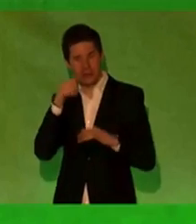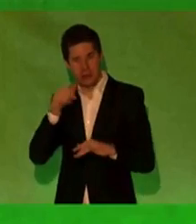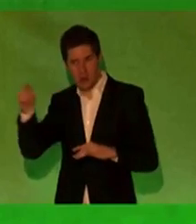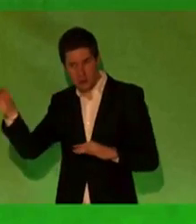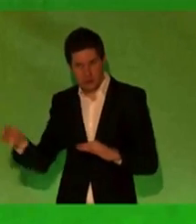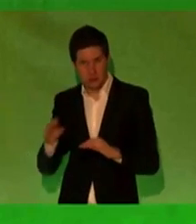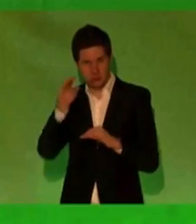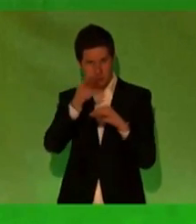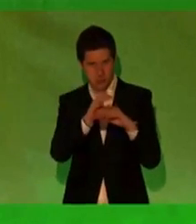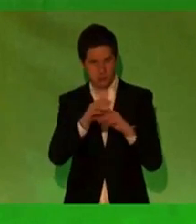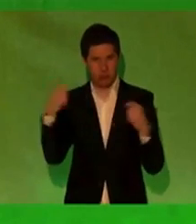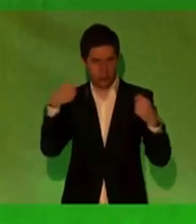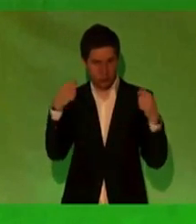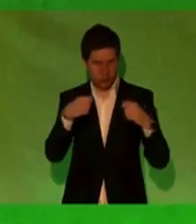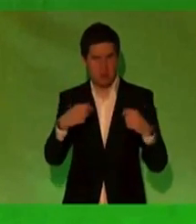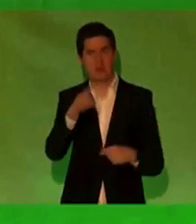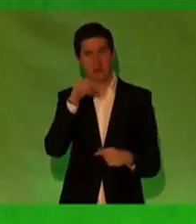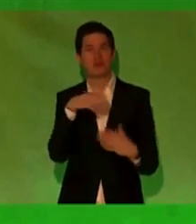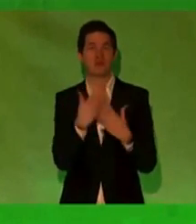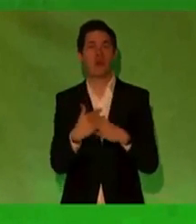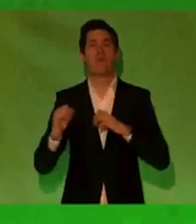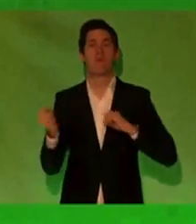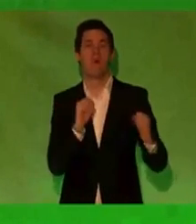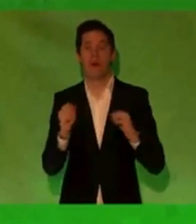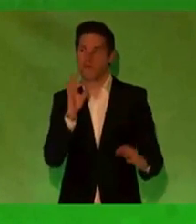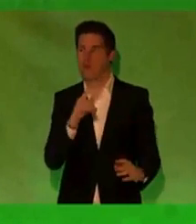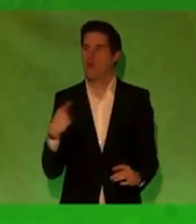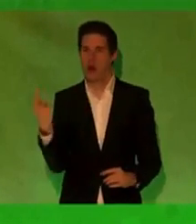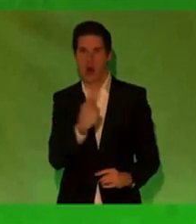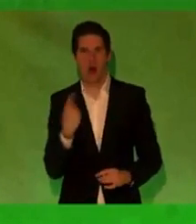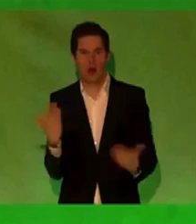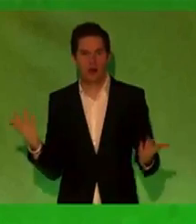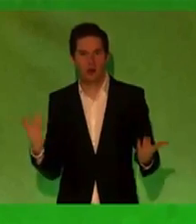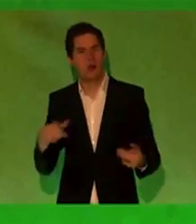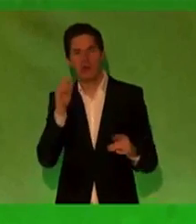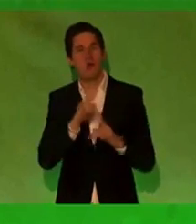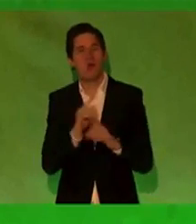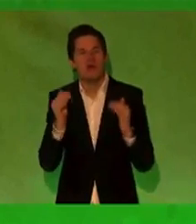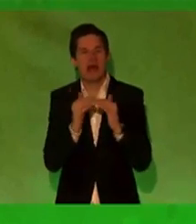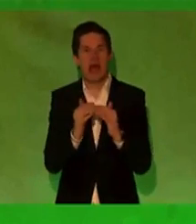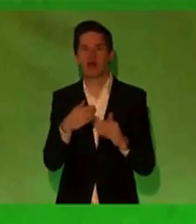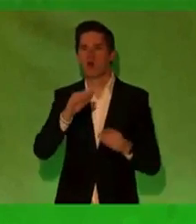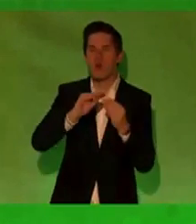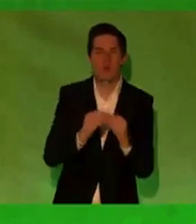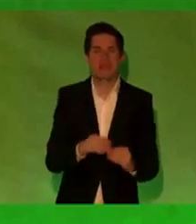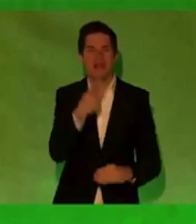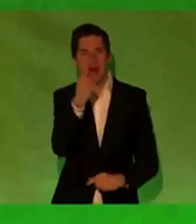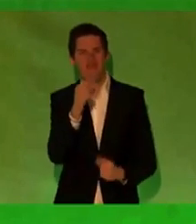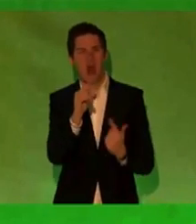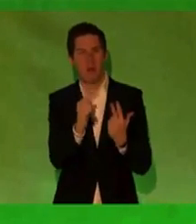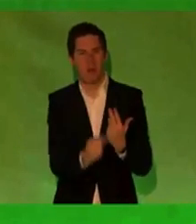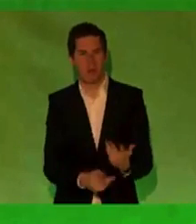ersetzen, ermöglichen wir Mobilität für alle und schaffen ungerechte und komplizierte Tarife ab.